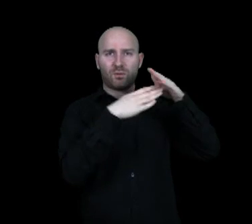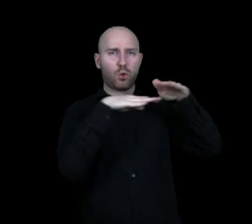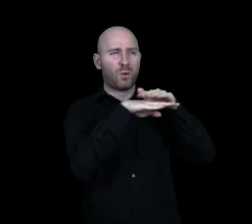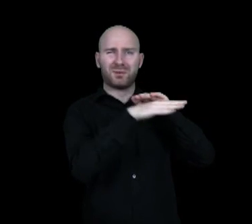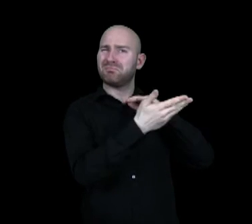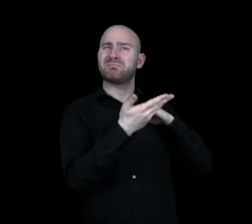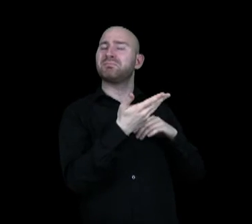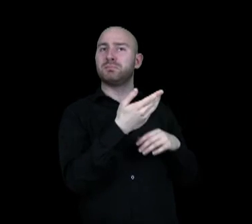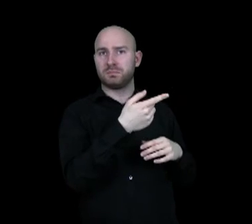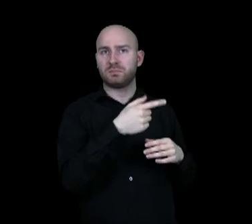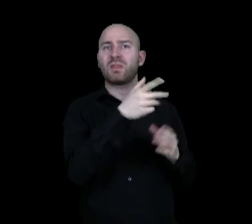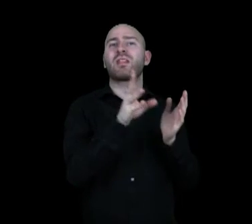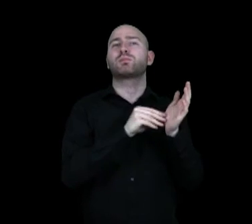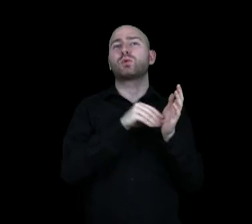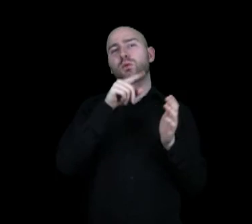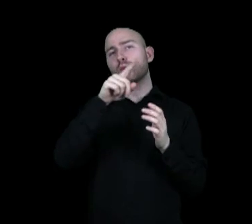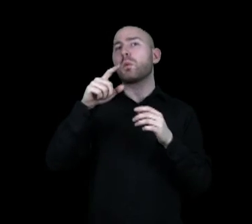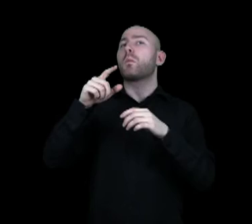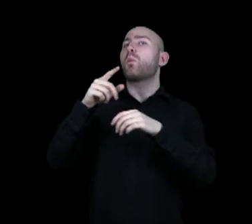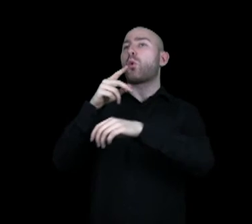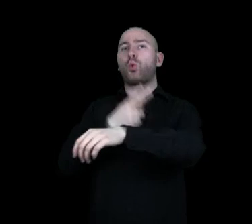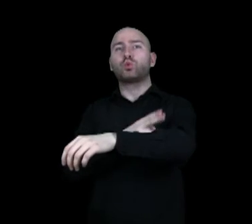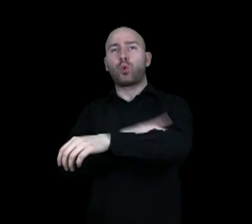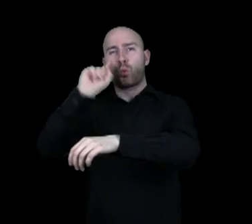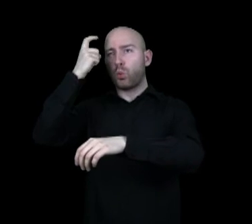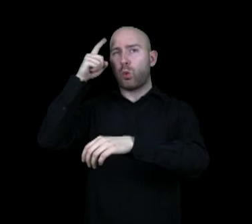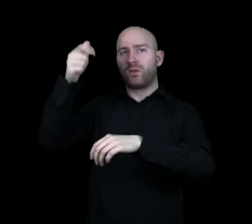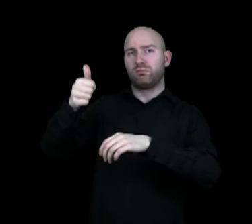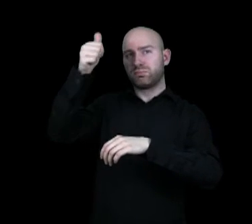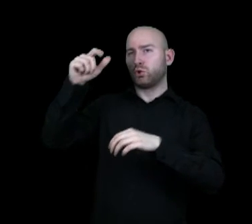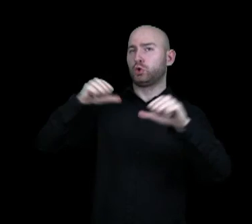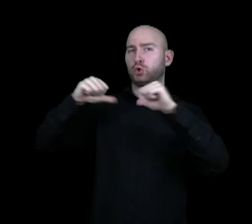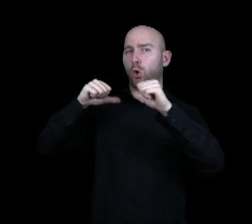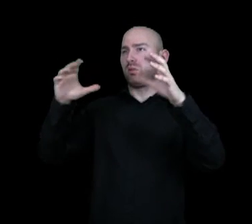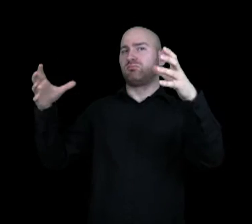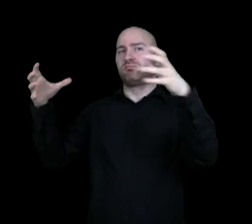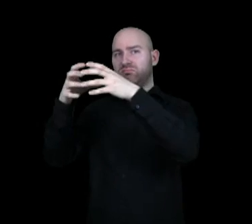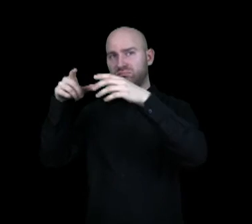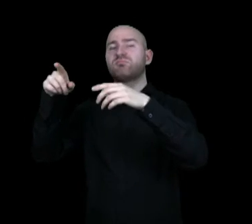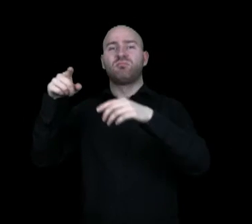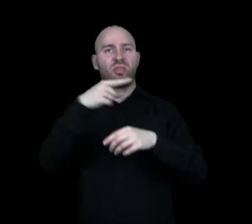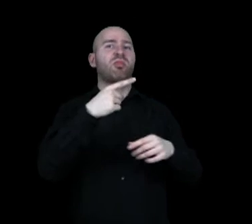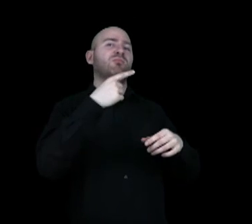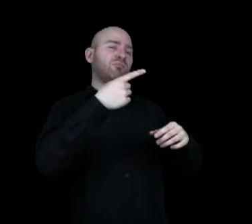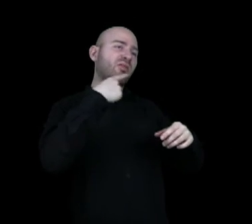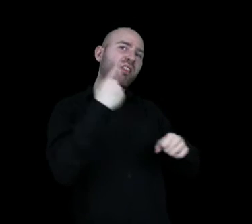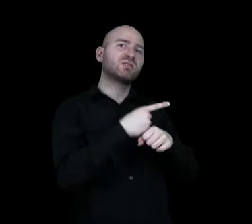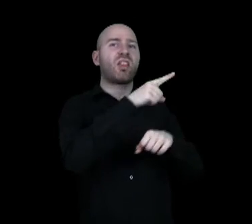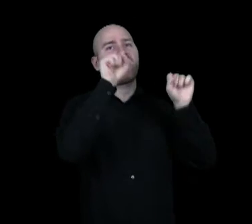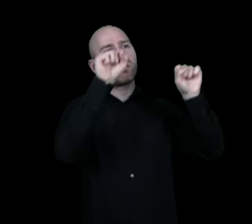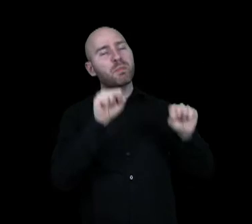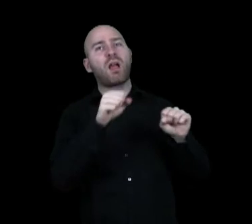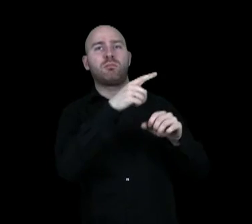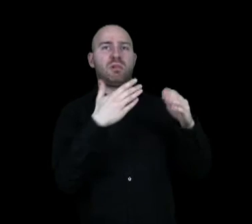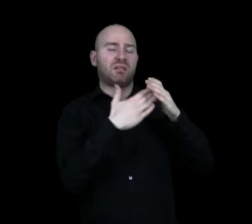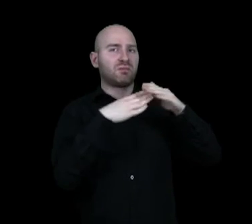Zyski trafiają do skarbca Stanów Zjednoczonych, więc pod tym względem rezerwa jest rządowa, ale też podlega pewnym wpływom sektora